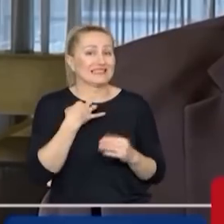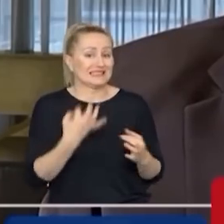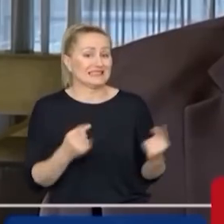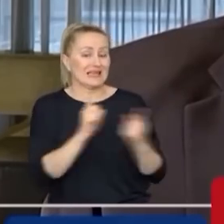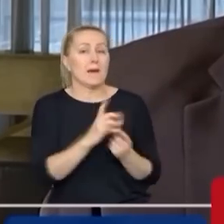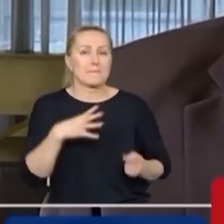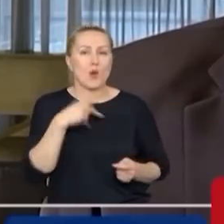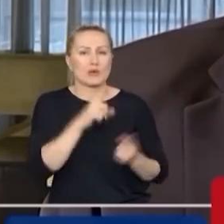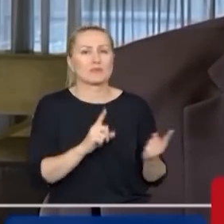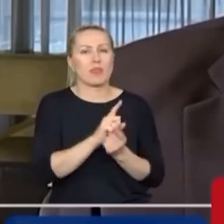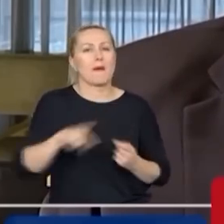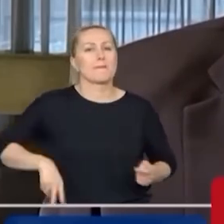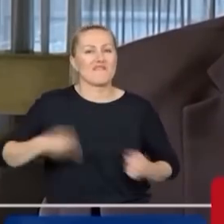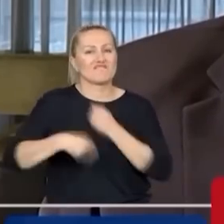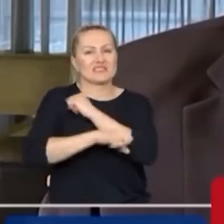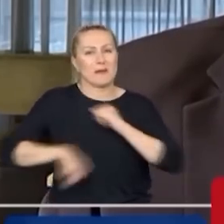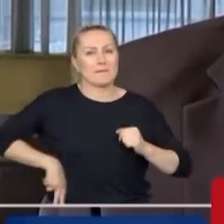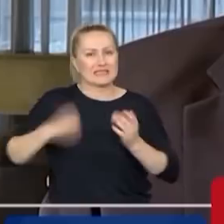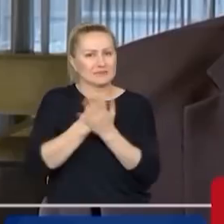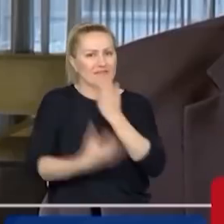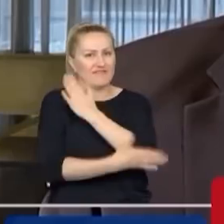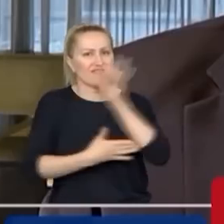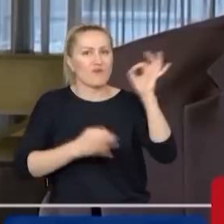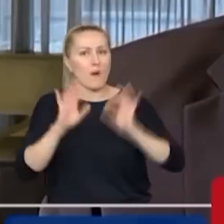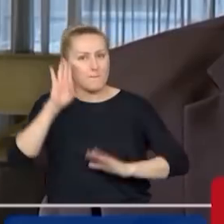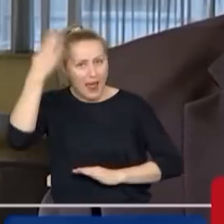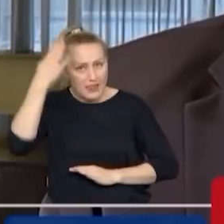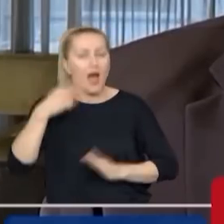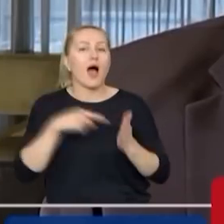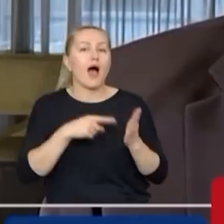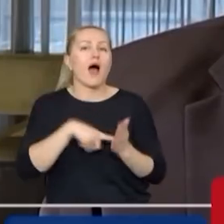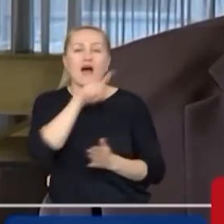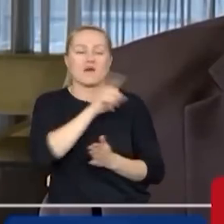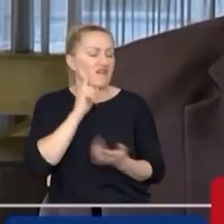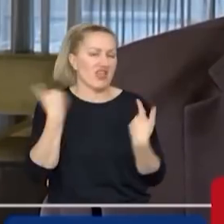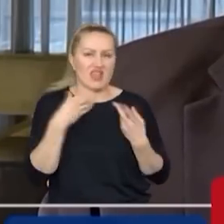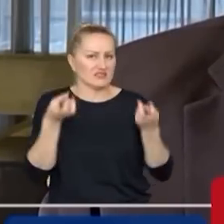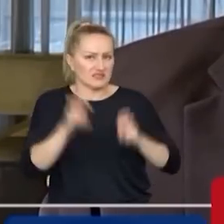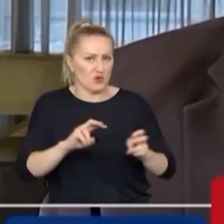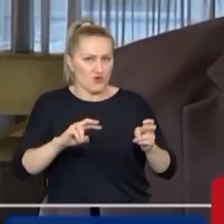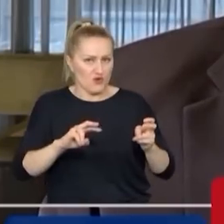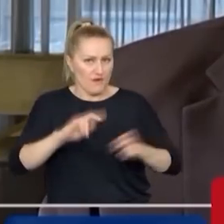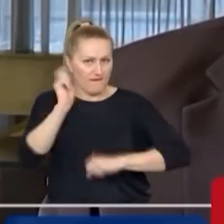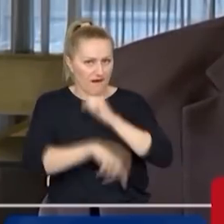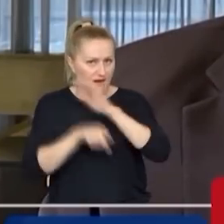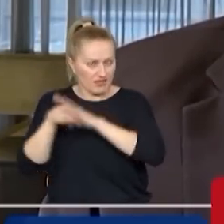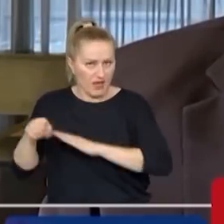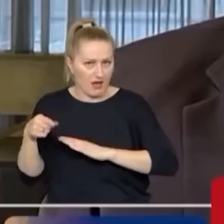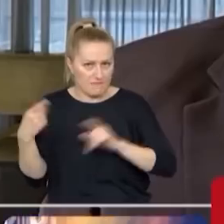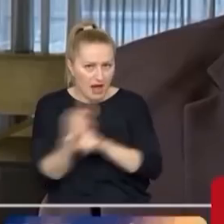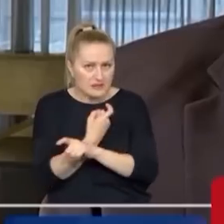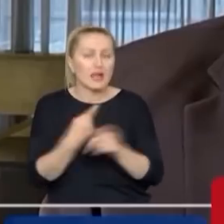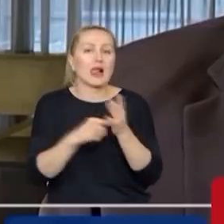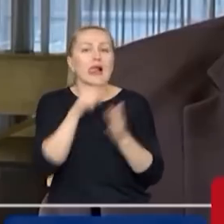zagranicznych Belgii, póki co blokuje wprowadzenie kolejnego pakietu sankcji, mówiąc o tym, że trzeba